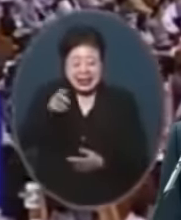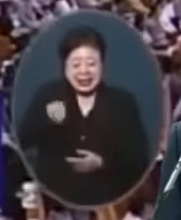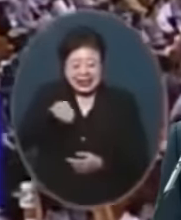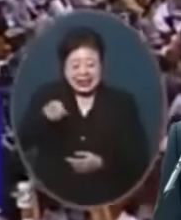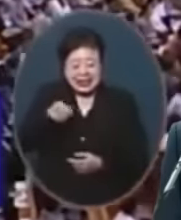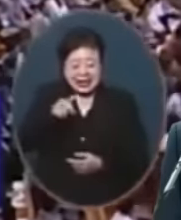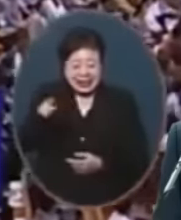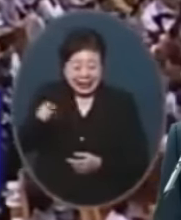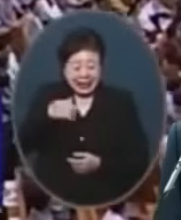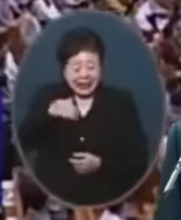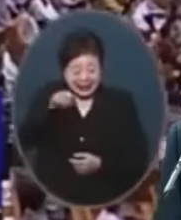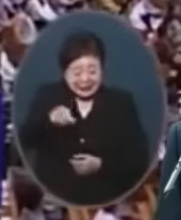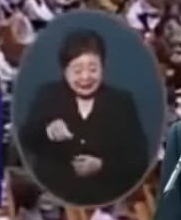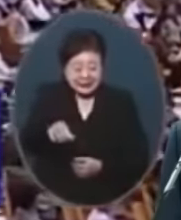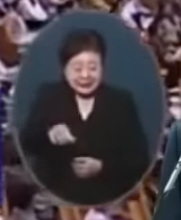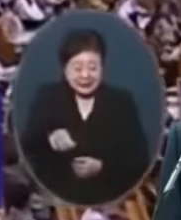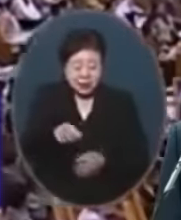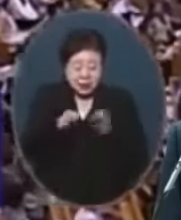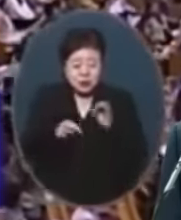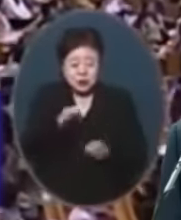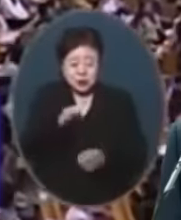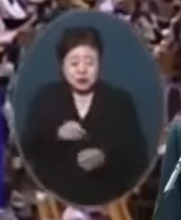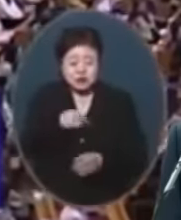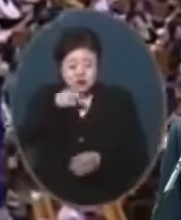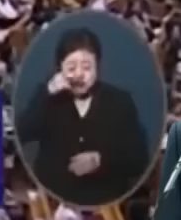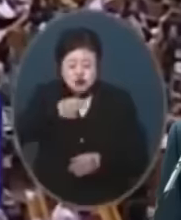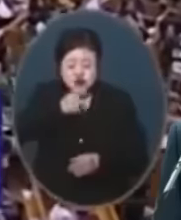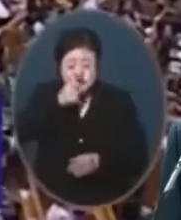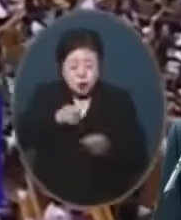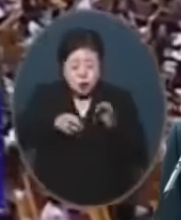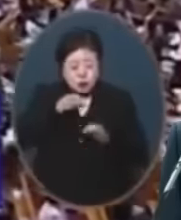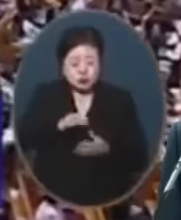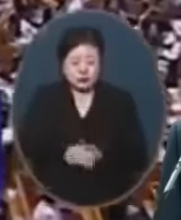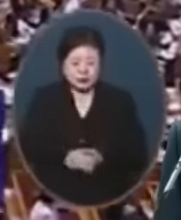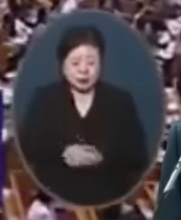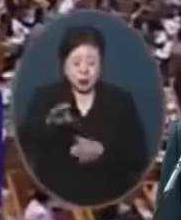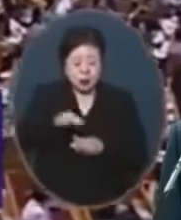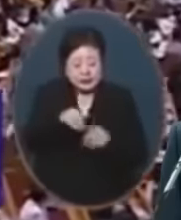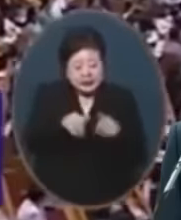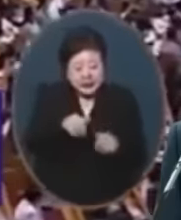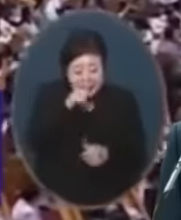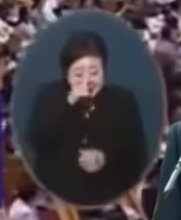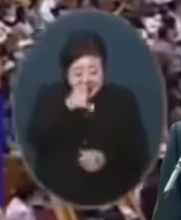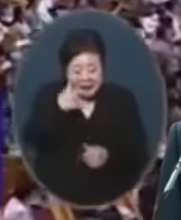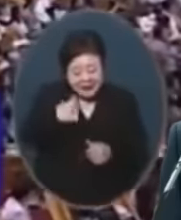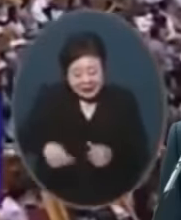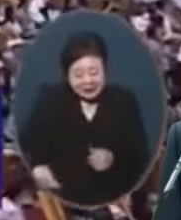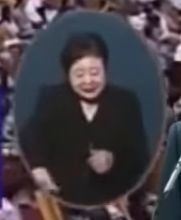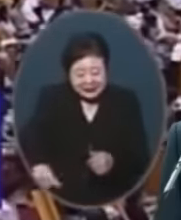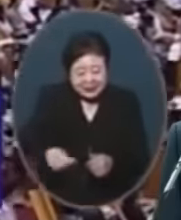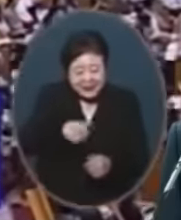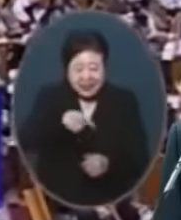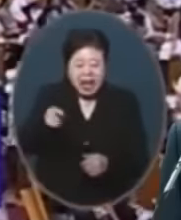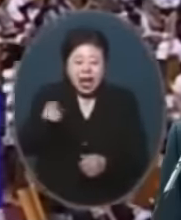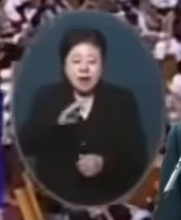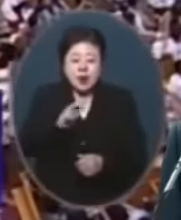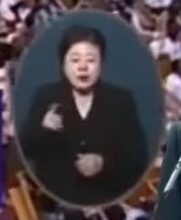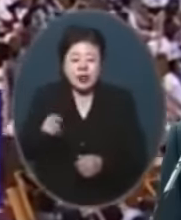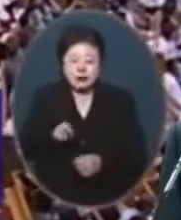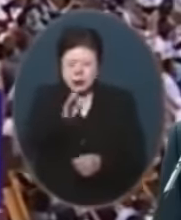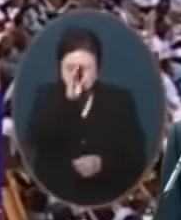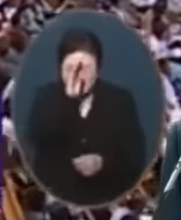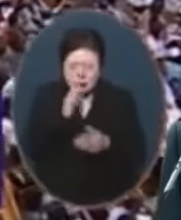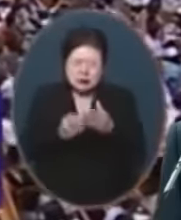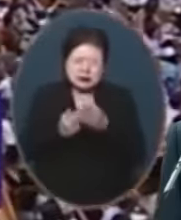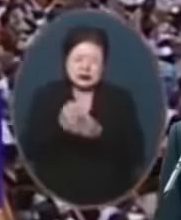이르시니 전에 물로 포도주를 만드신 곳이라 왕의 신하가 있어 그의 아들이 가버나움에서 병들었더니